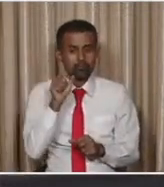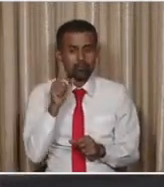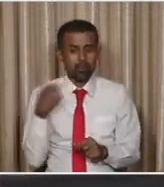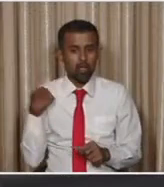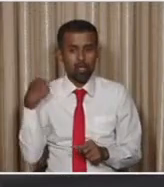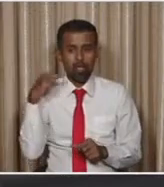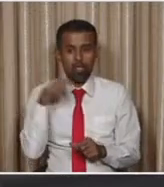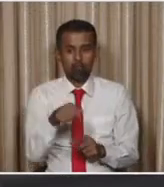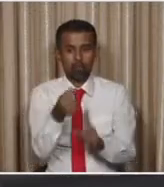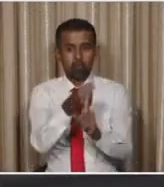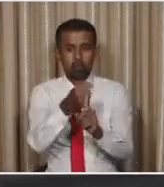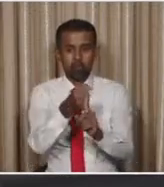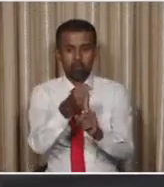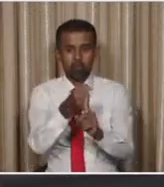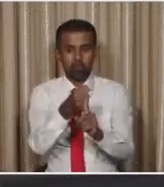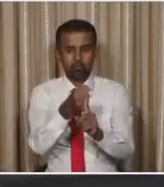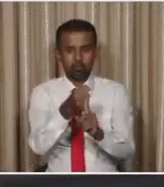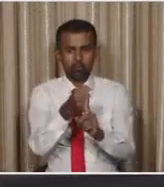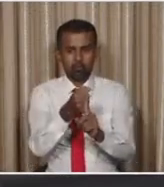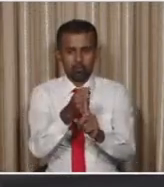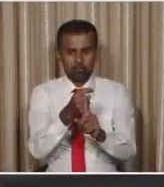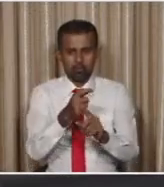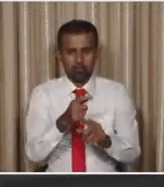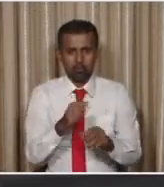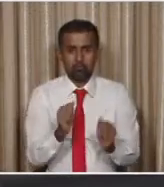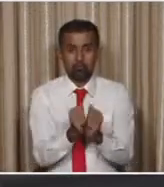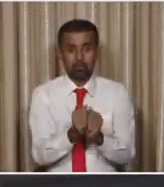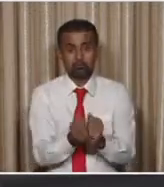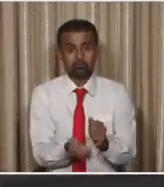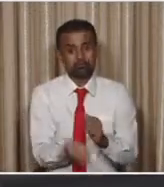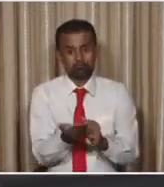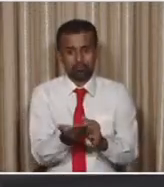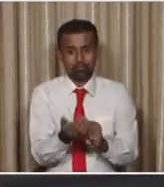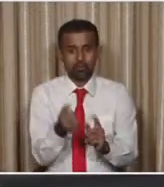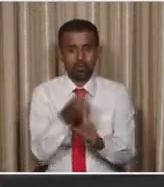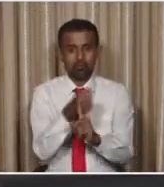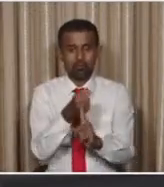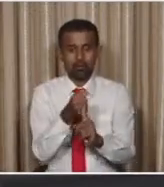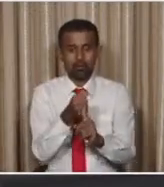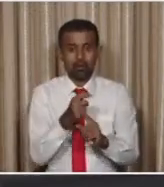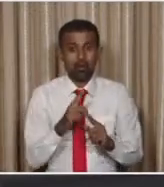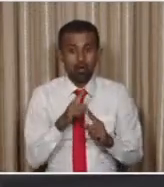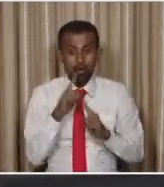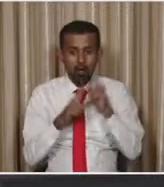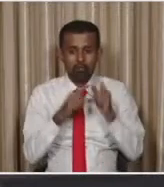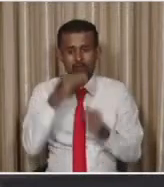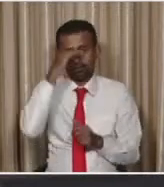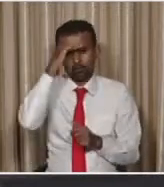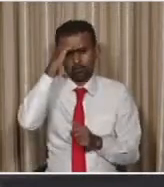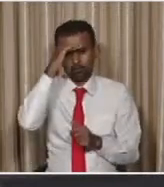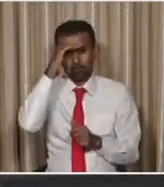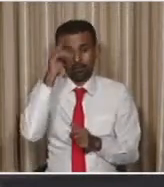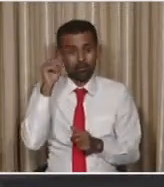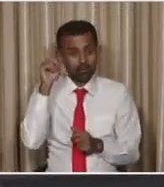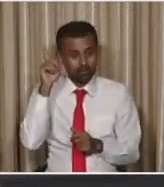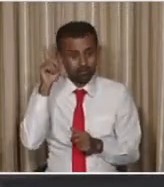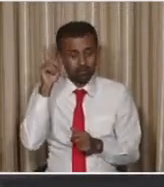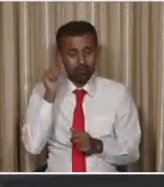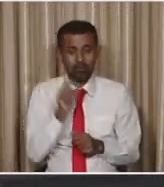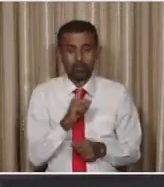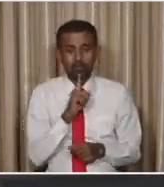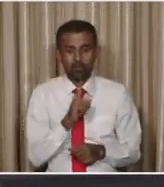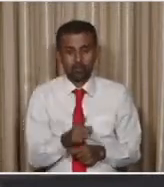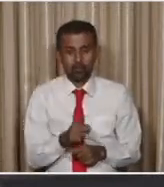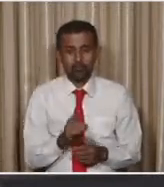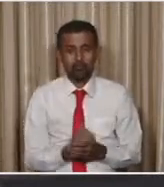කඩාවැදිලා යම්කිසි කාරණාවක් කරන්න කියලා. හැබැයි කතානායකවරයා හැටියට එතුමා